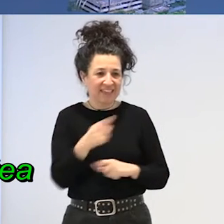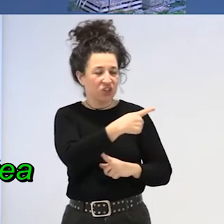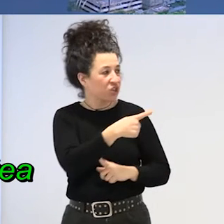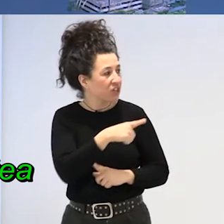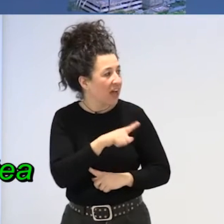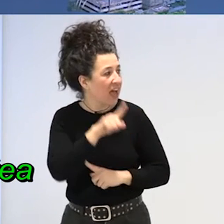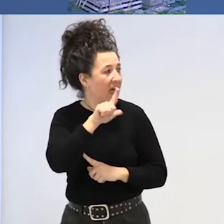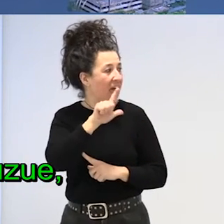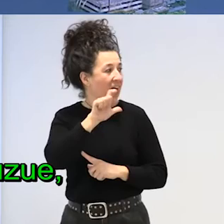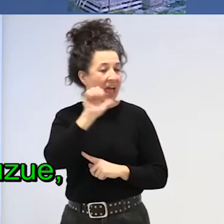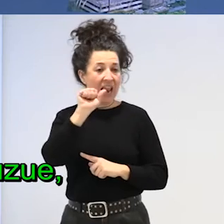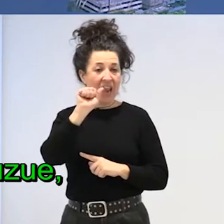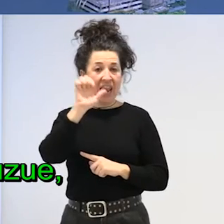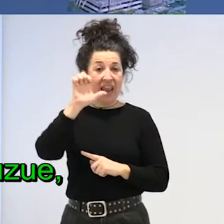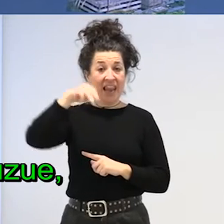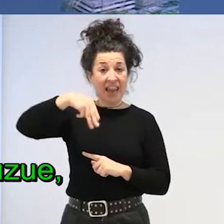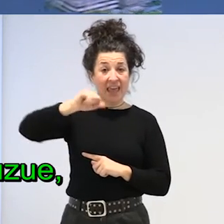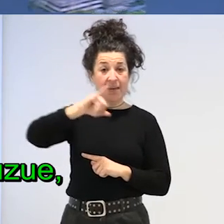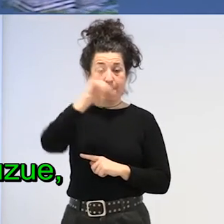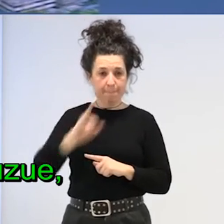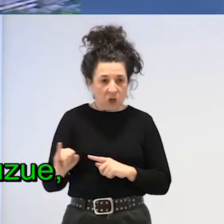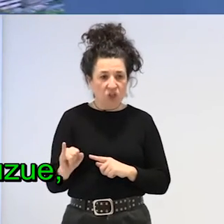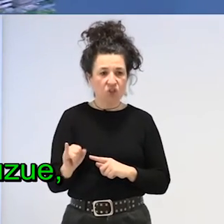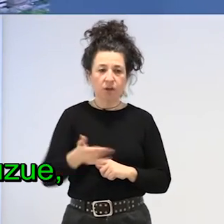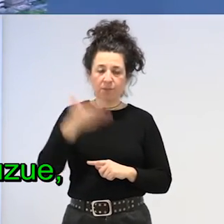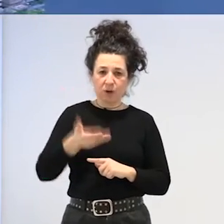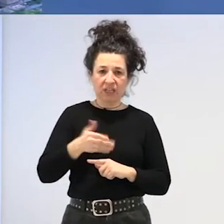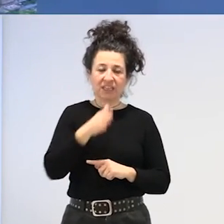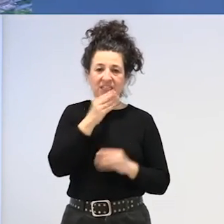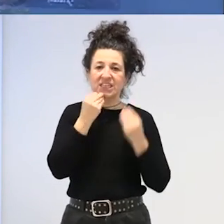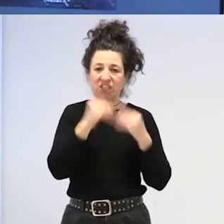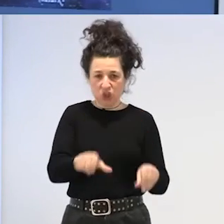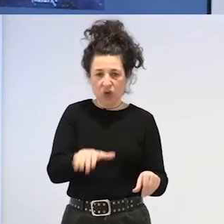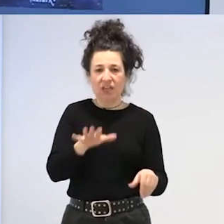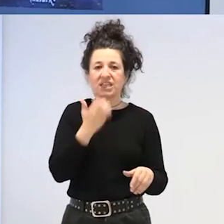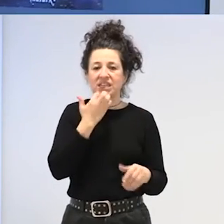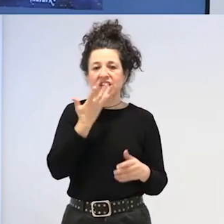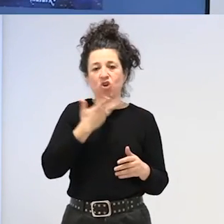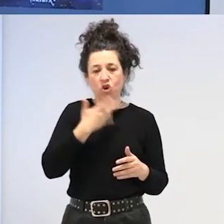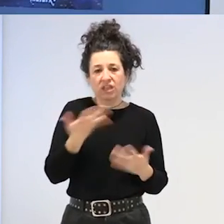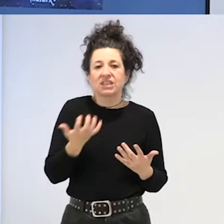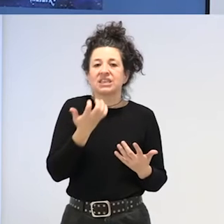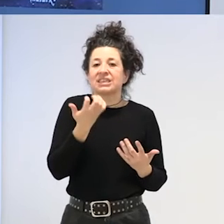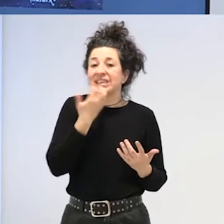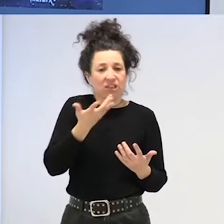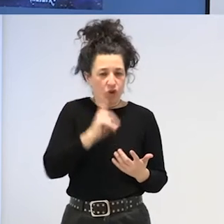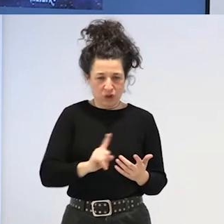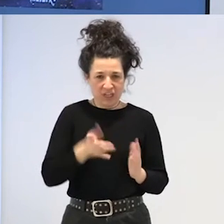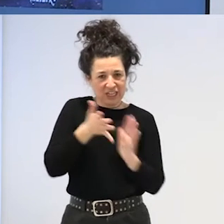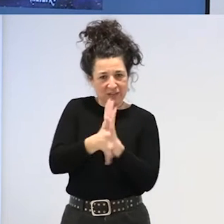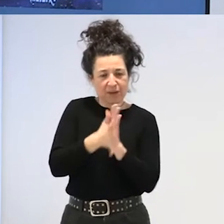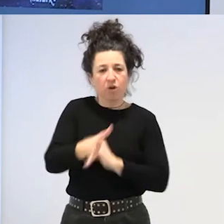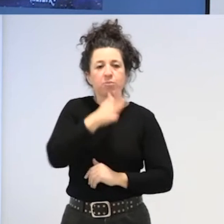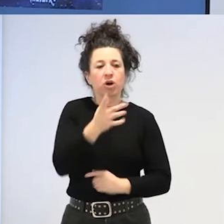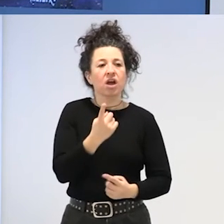da historioengatik, historiak ezagutzen baldin badituzu eta bestela, ba esango dizuet zergatik.